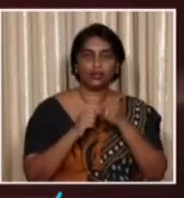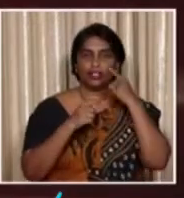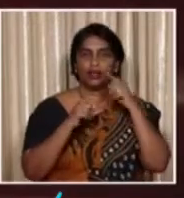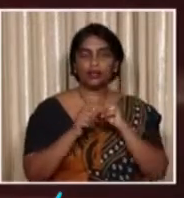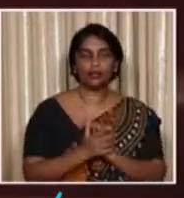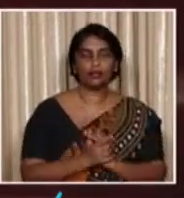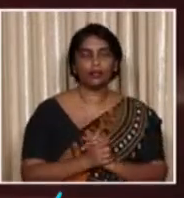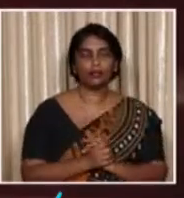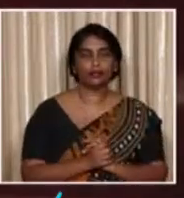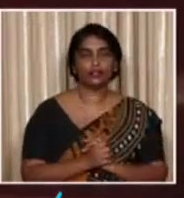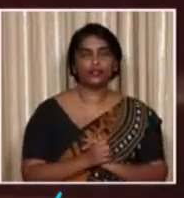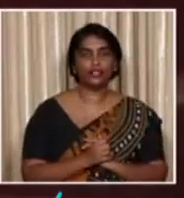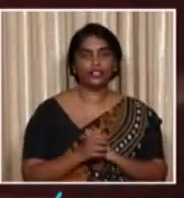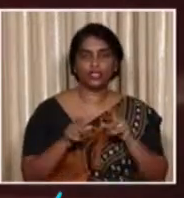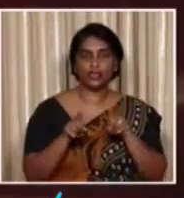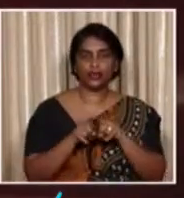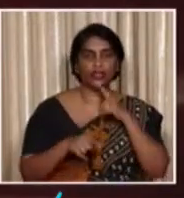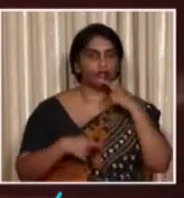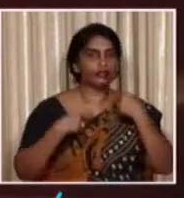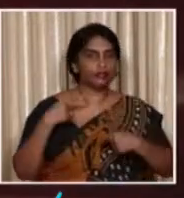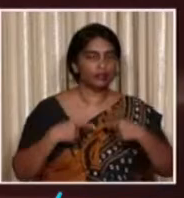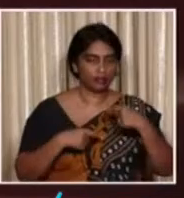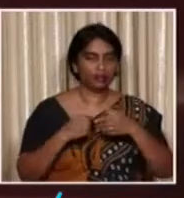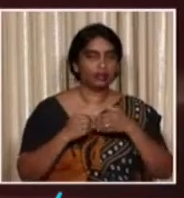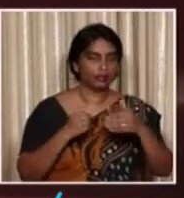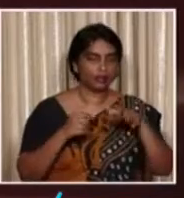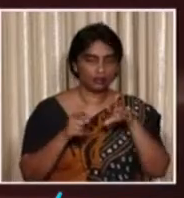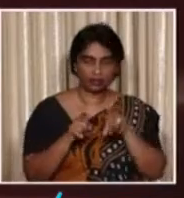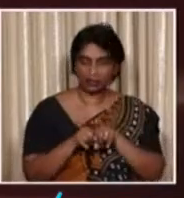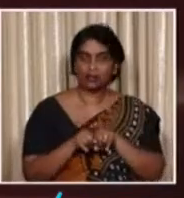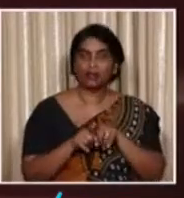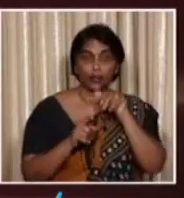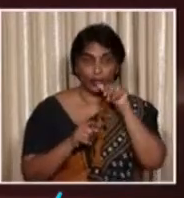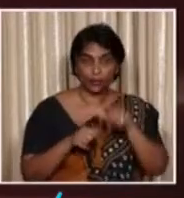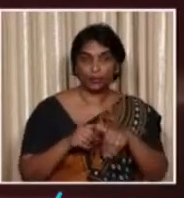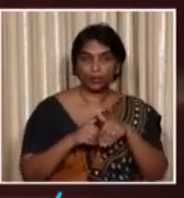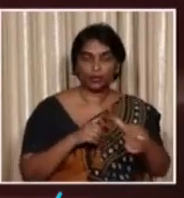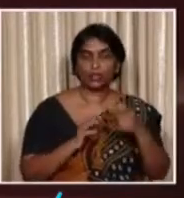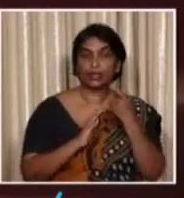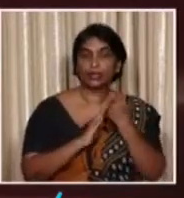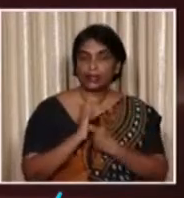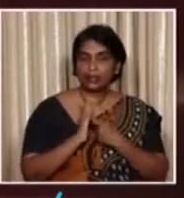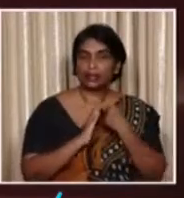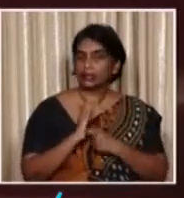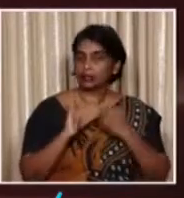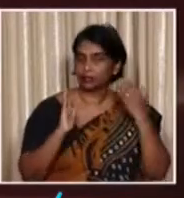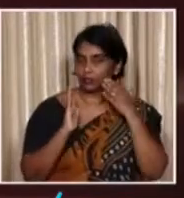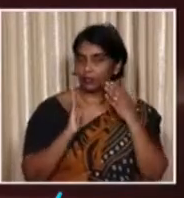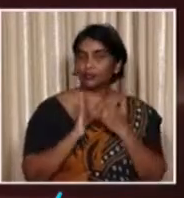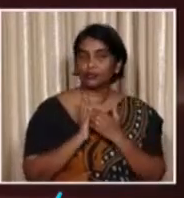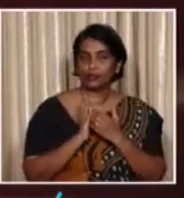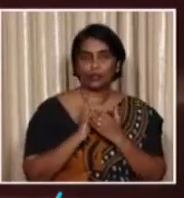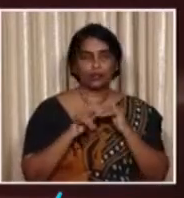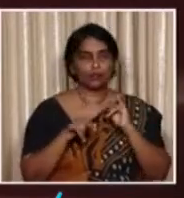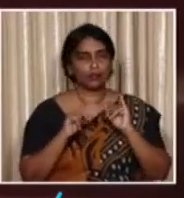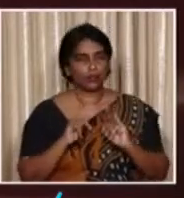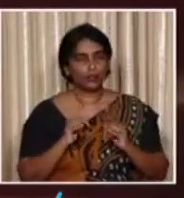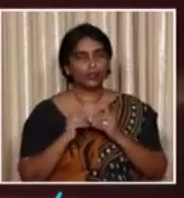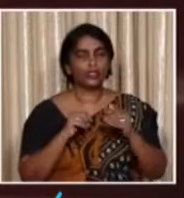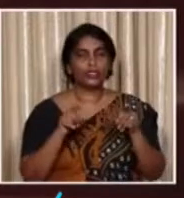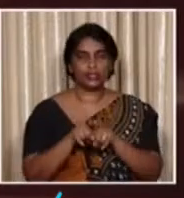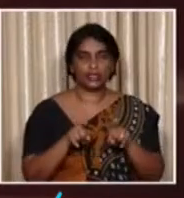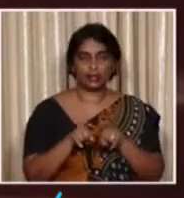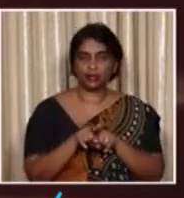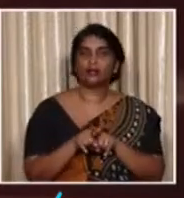කරමි. මෙම විවාදයේ දික් කරනු ලබන ප්‍රකාශ දැනටමත් පවතින නීති කෘත්‍යයන් සම්බන්ධයෙන් අගතිදායක ලෙස